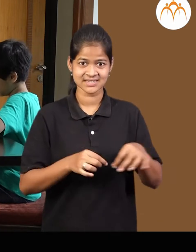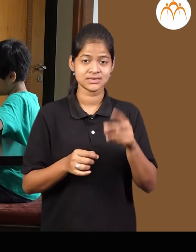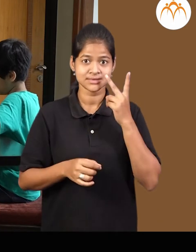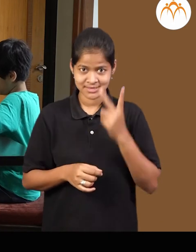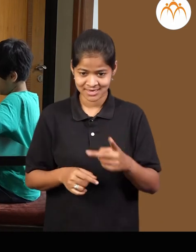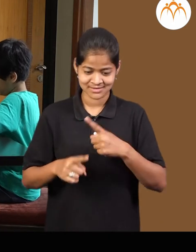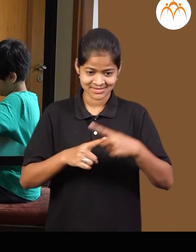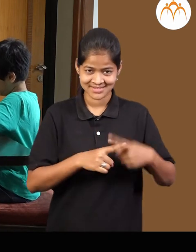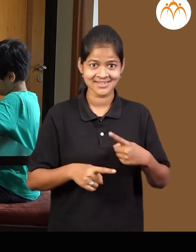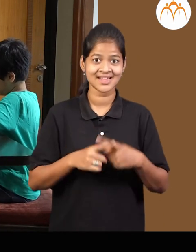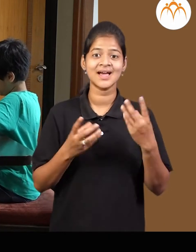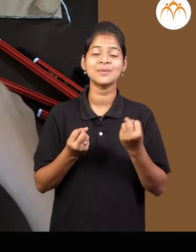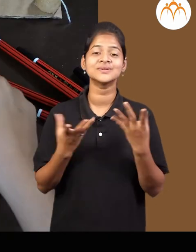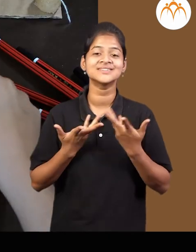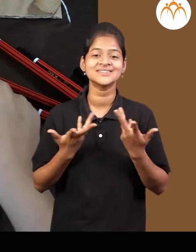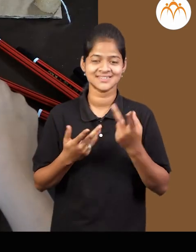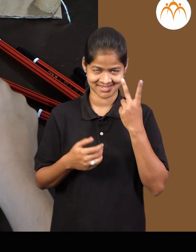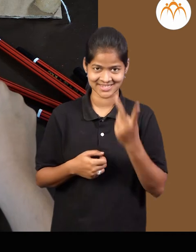हा,